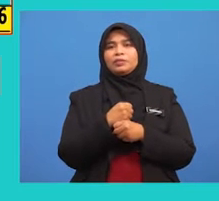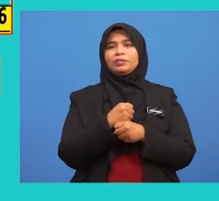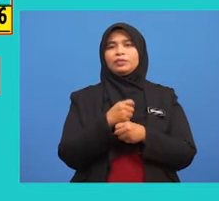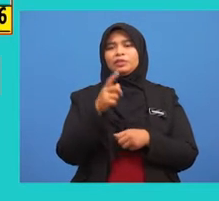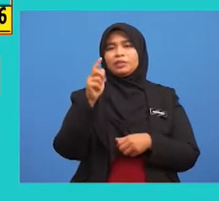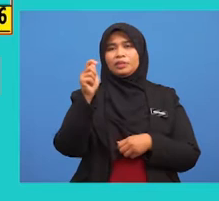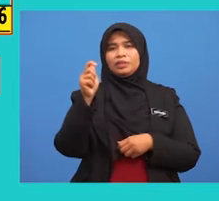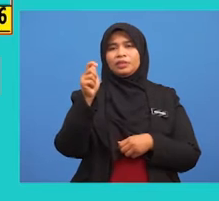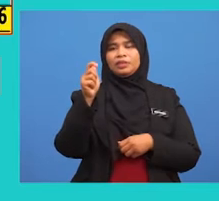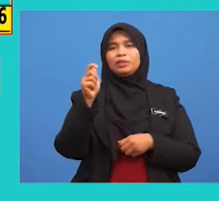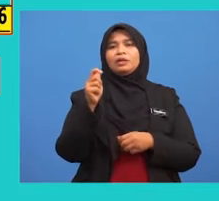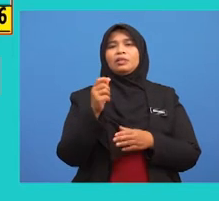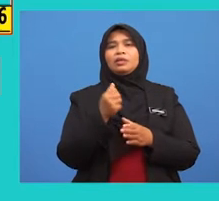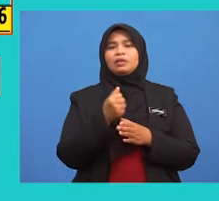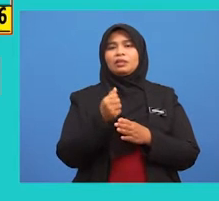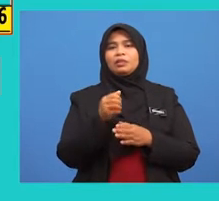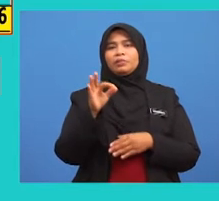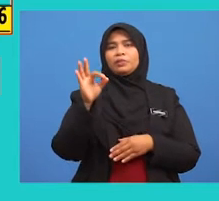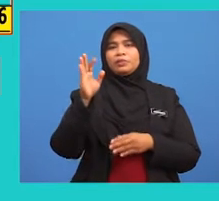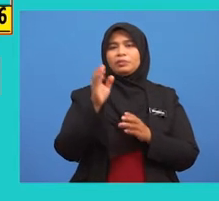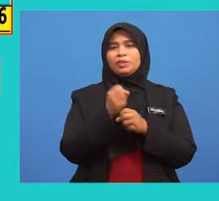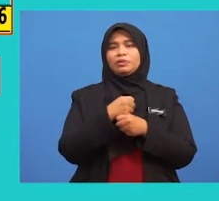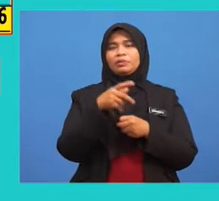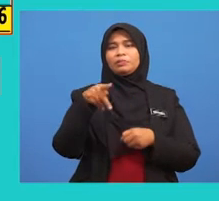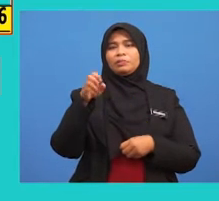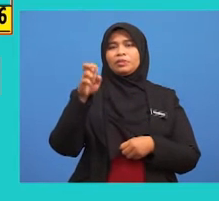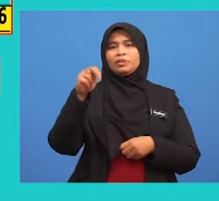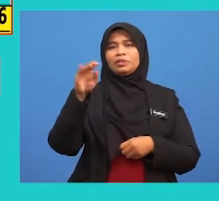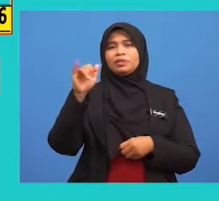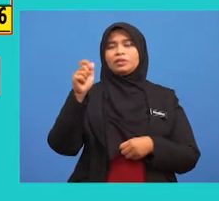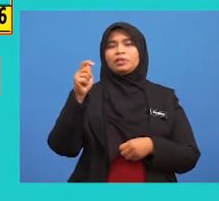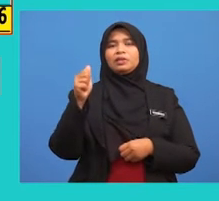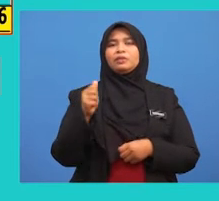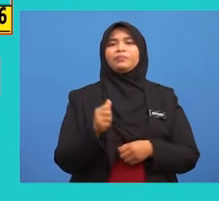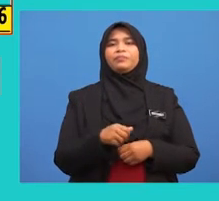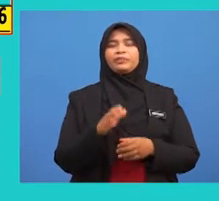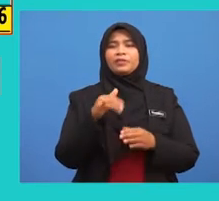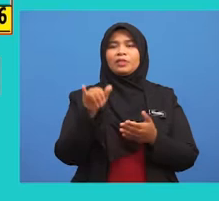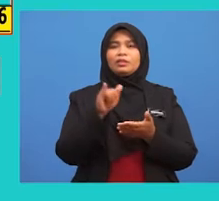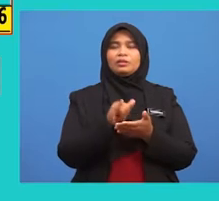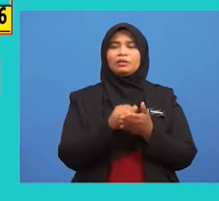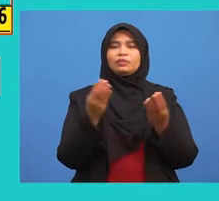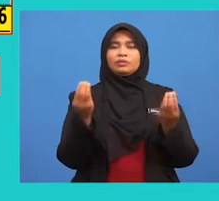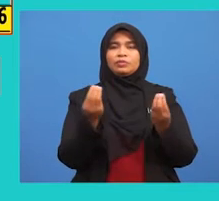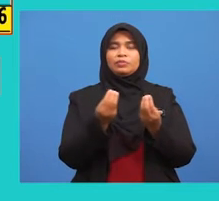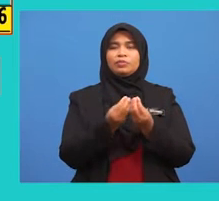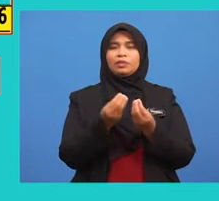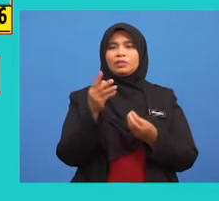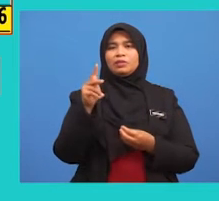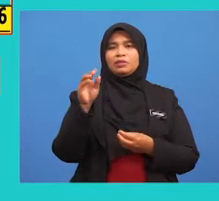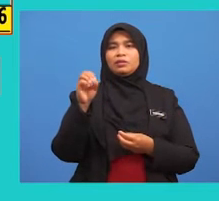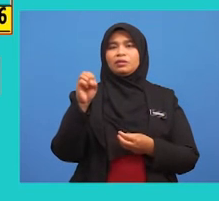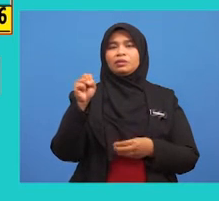menggunakan format bentuk T ataupun penyata, iaitu jumlah kos pengeluaran